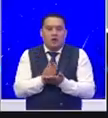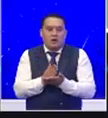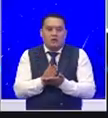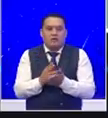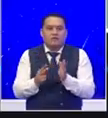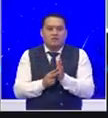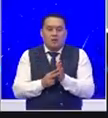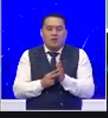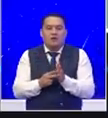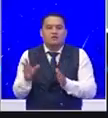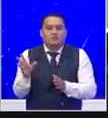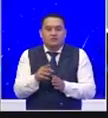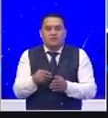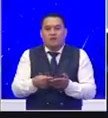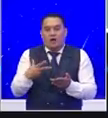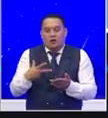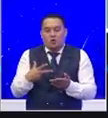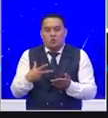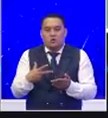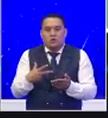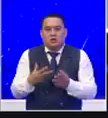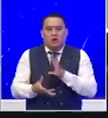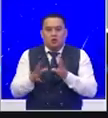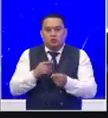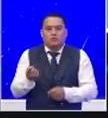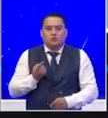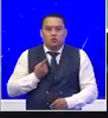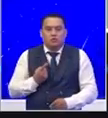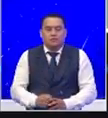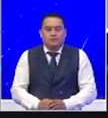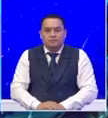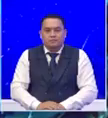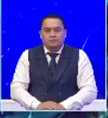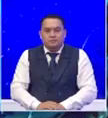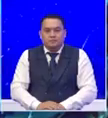потенциальных. Сейчас у всех взяты анализы и результаты ожидаются.